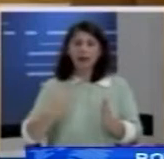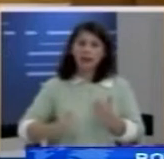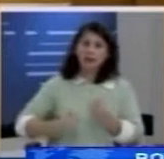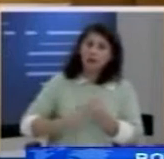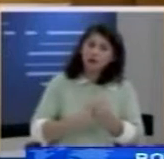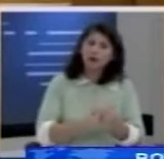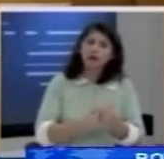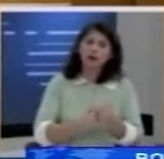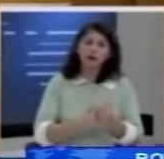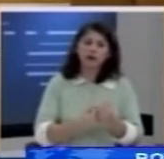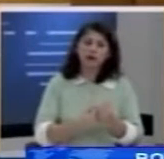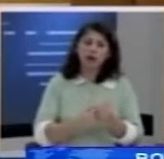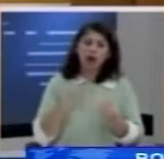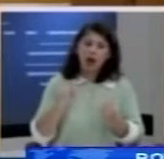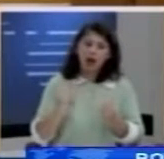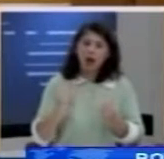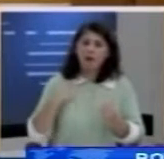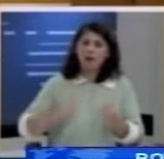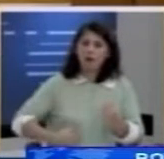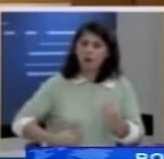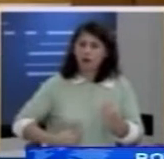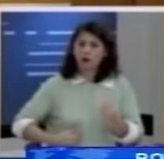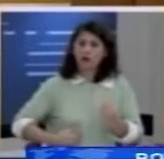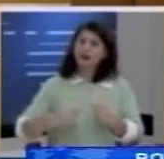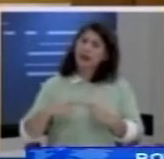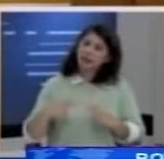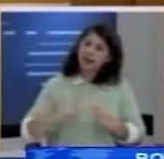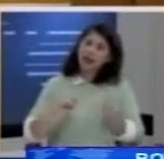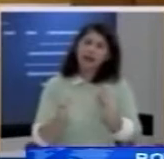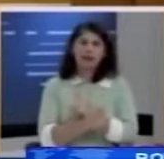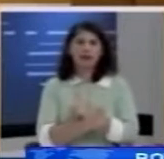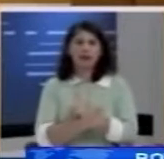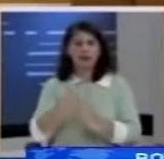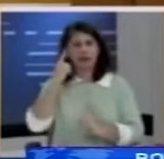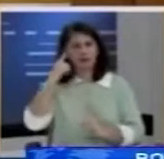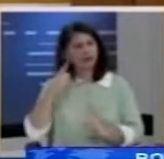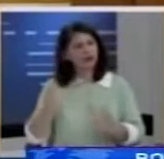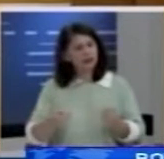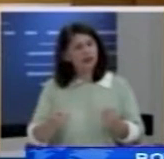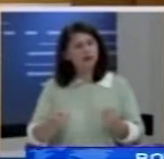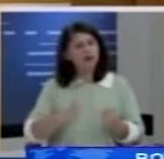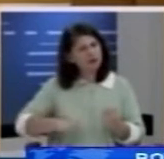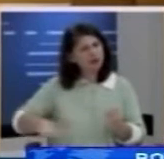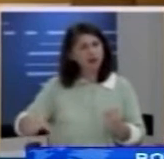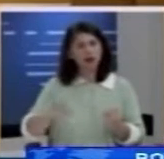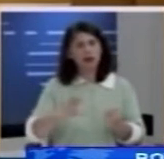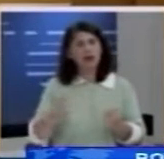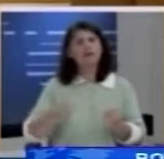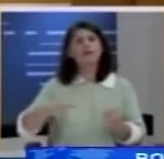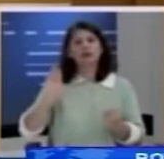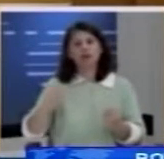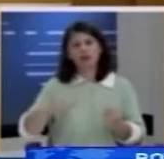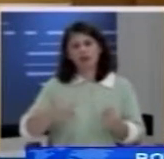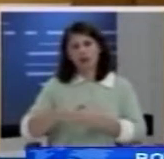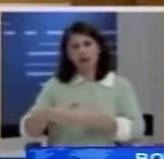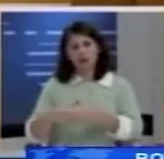να υποστηρίζουν ακόμη και δημοσίως τις αντίθετες απόψεις τους. Συμβαίνει παντού. Γιατί να μην συμβαίνει